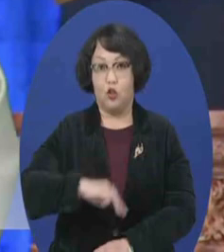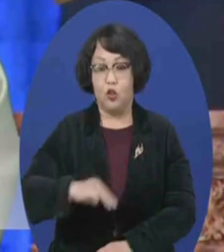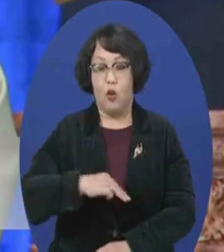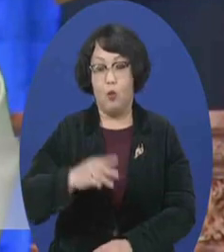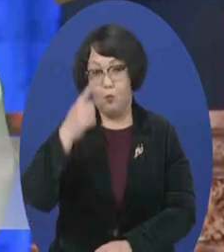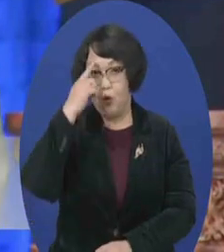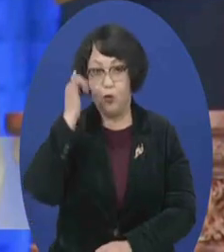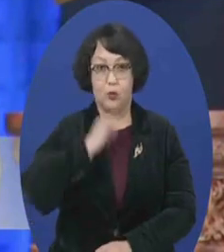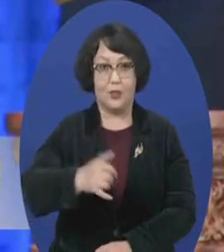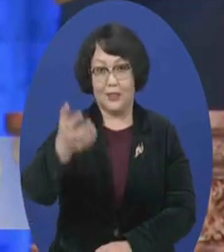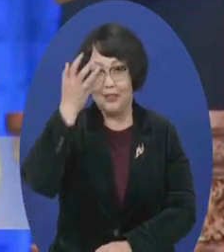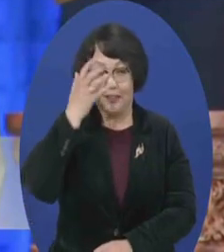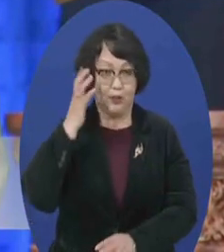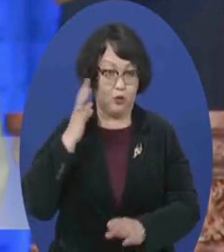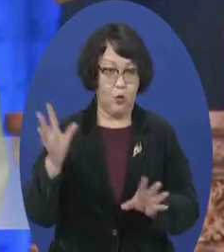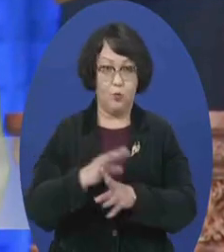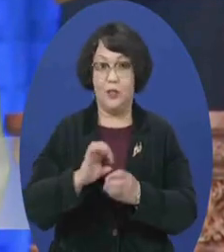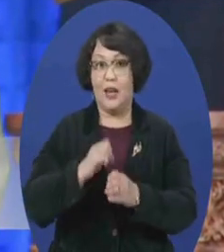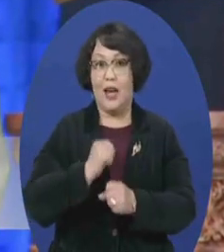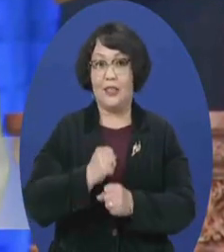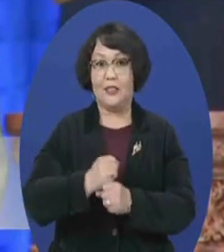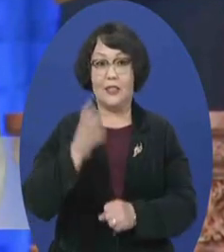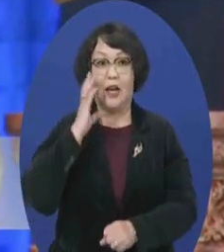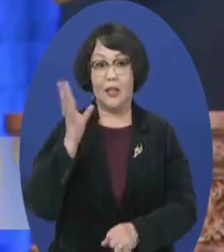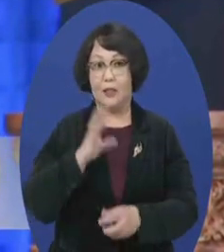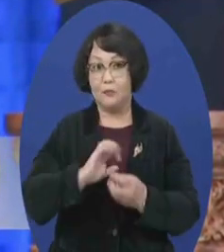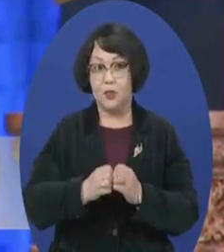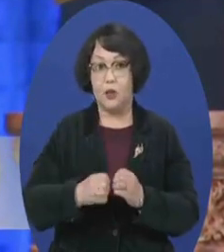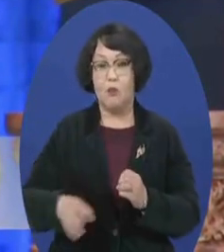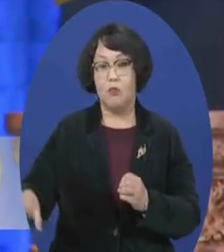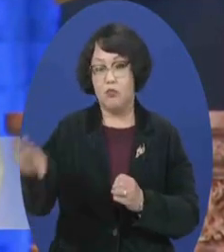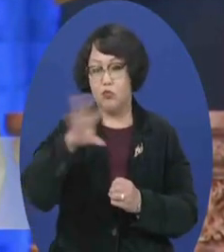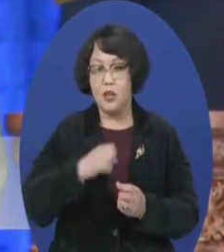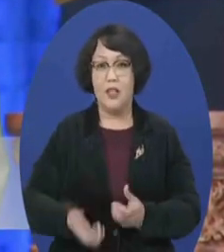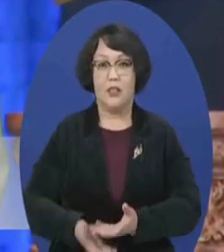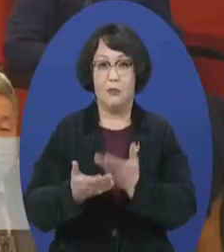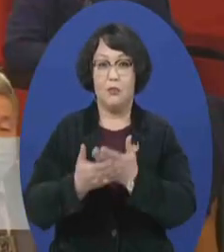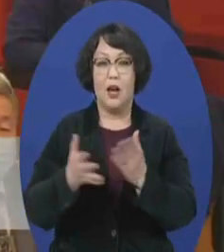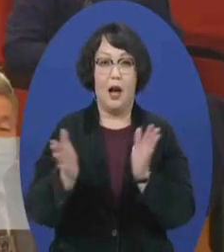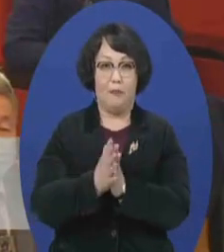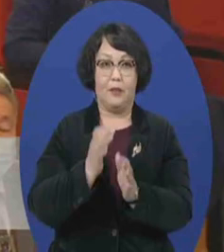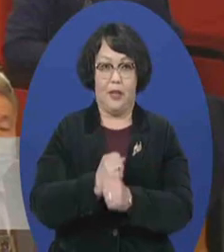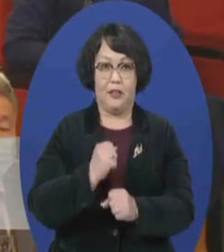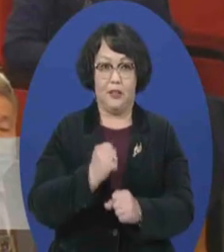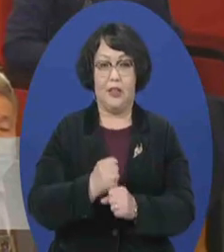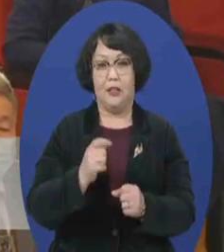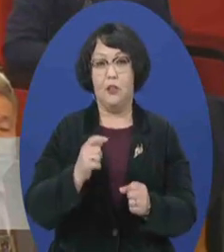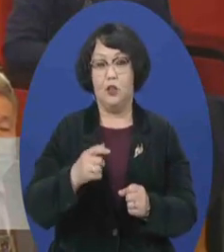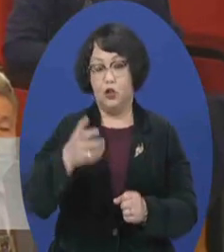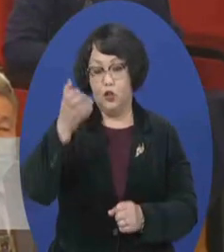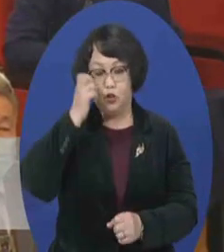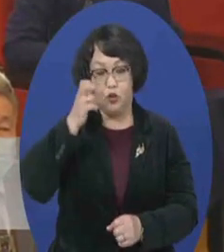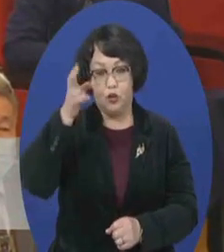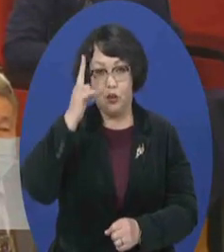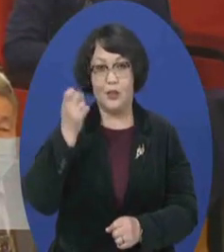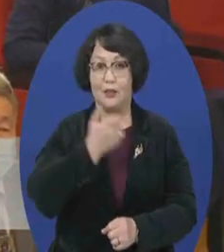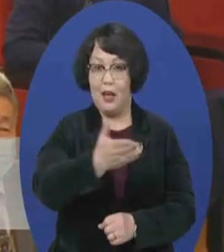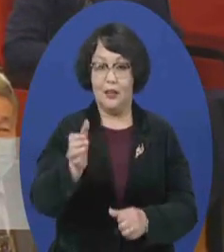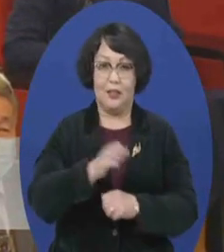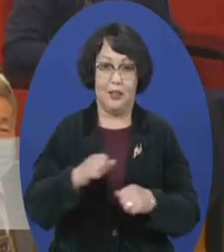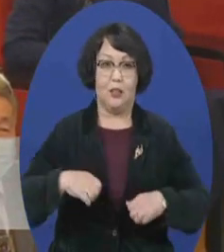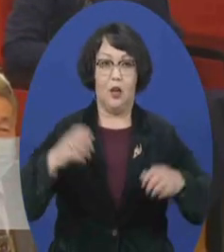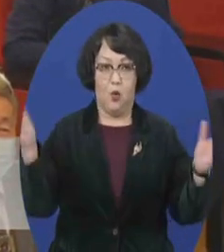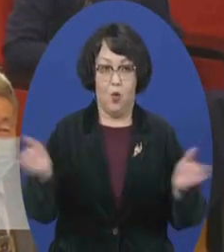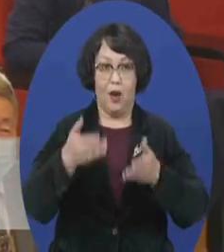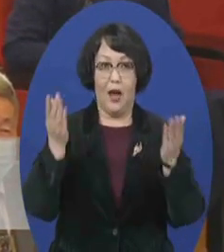Монгол улсын засгийн газраас авч хэрэгжүүлж байгаа арга хэмжээг бүх талаар дэмжин хамтран ажиллахыг төрийн тэргүүний хувьд ард